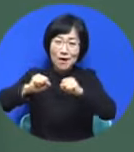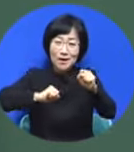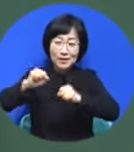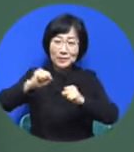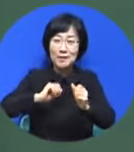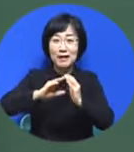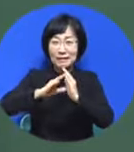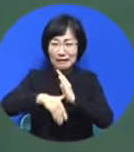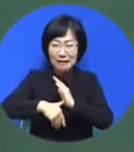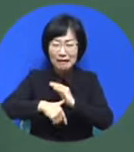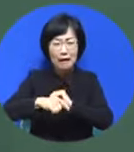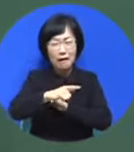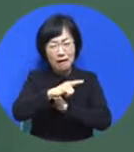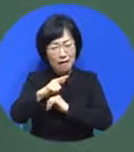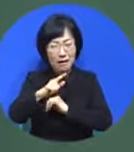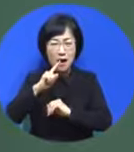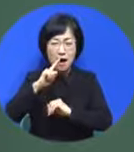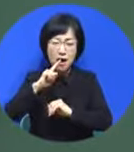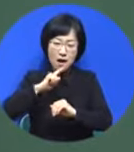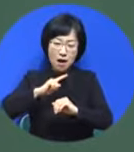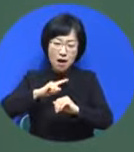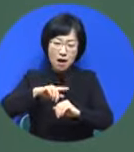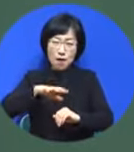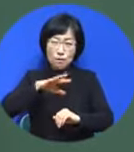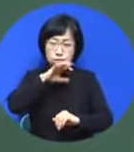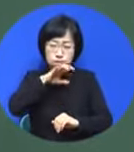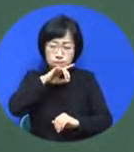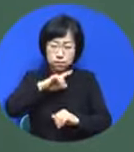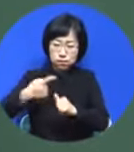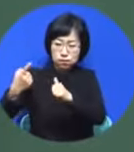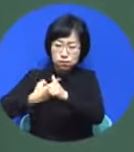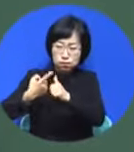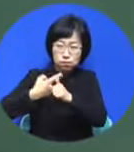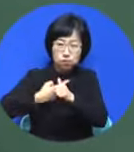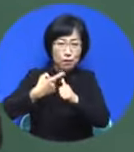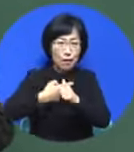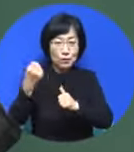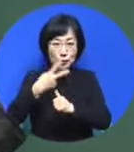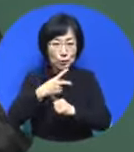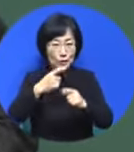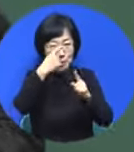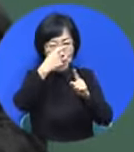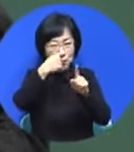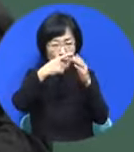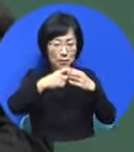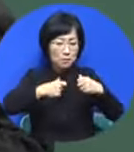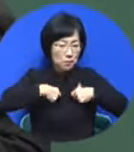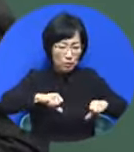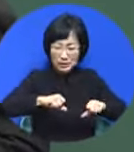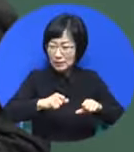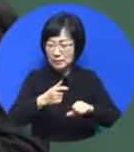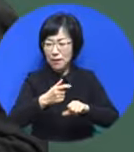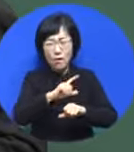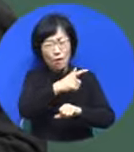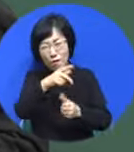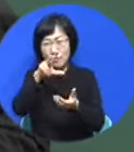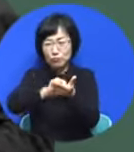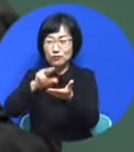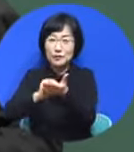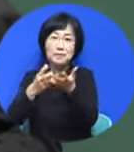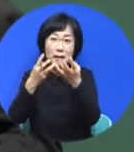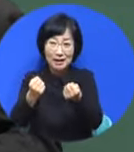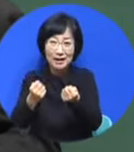왔다가 갔다가 많아요. In our evangelism movement, so many things and episodes are happening. People come and go. 저는 거기에